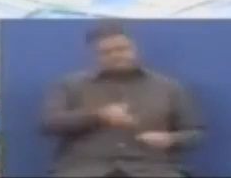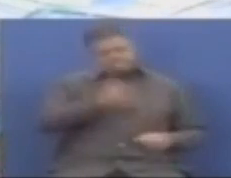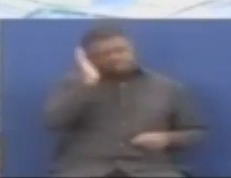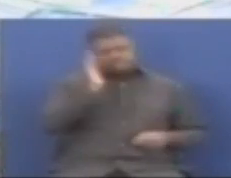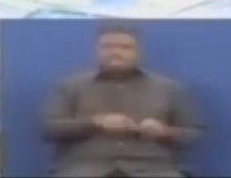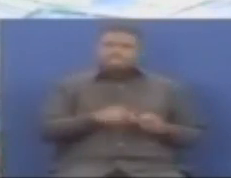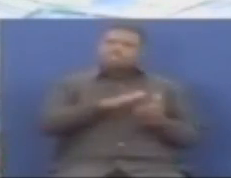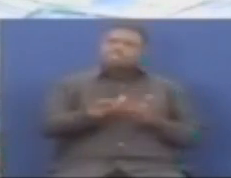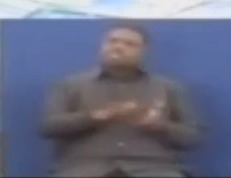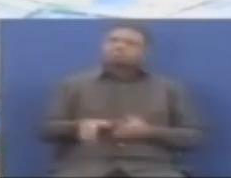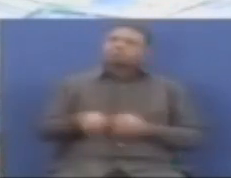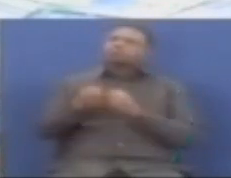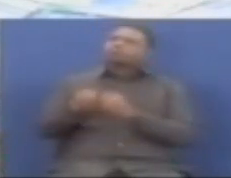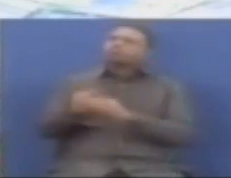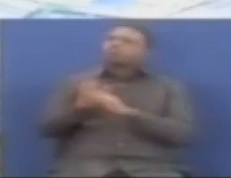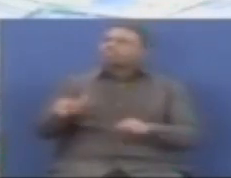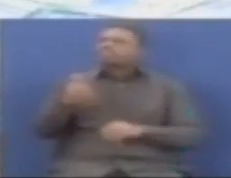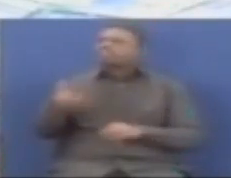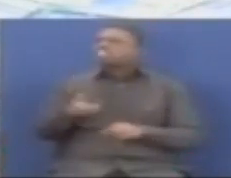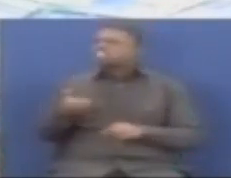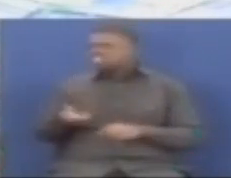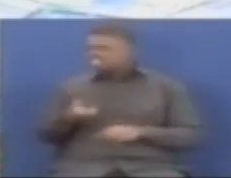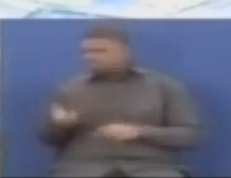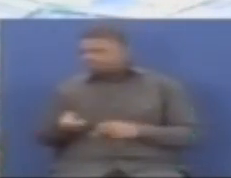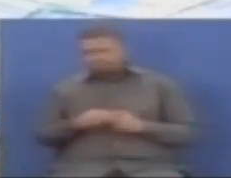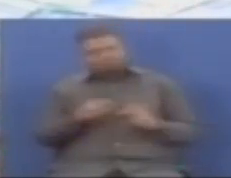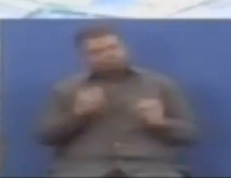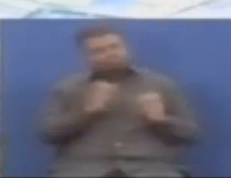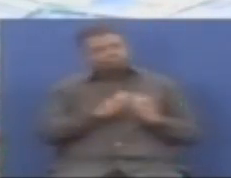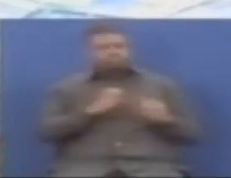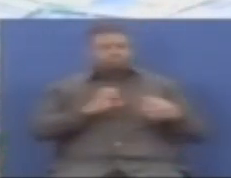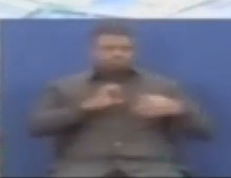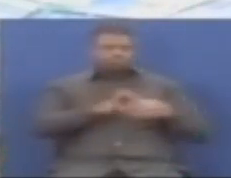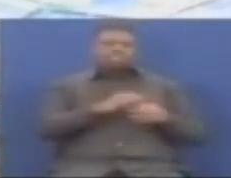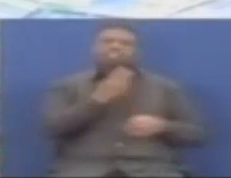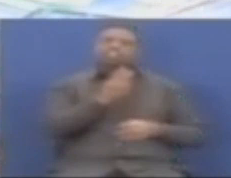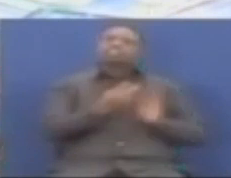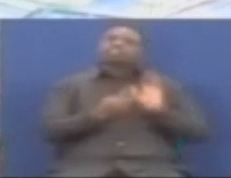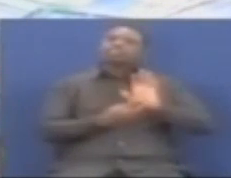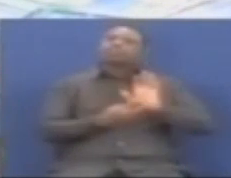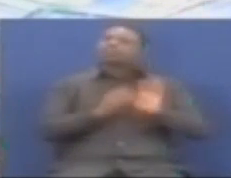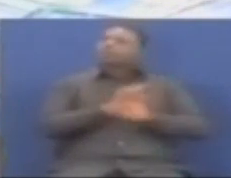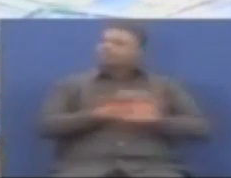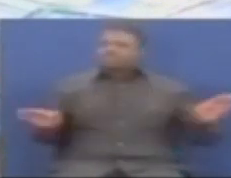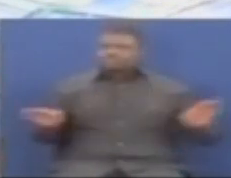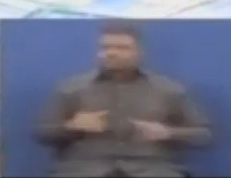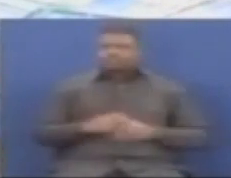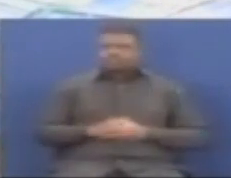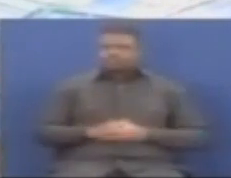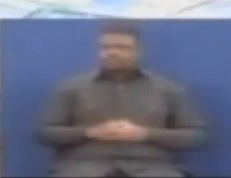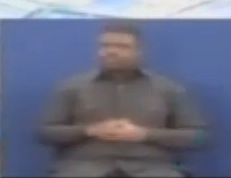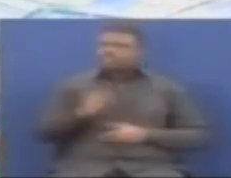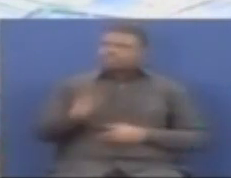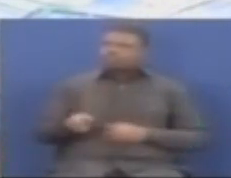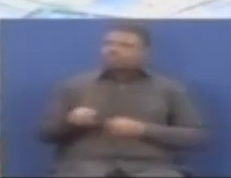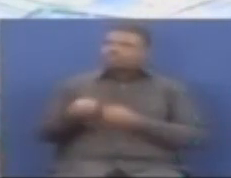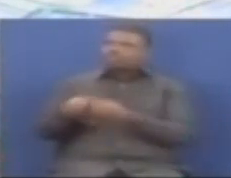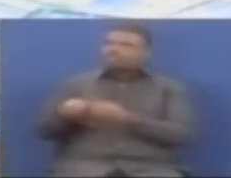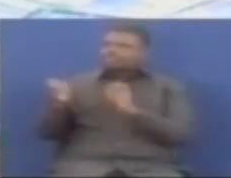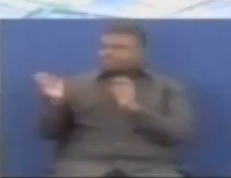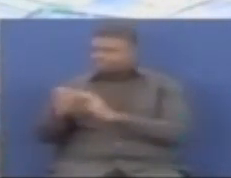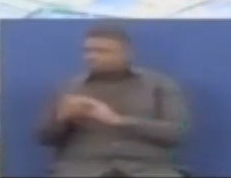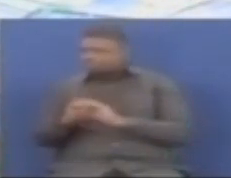imetoa maelekezo kwamba vijijini umeme wataunganishiwa kwa 2027 na si vinginevyo. Iwe anapeleka